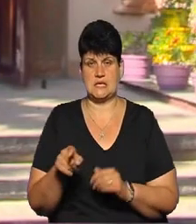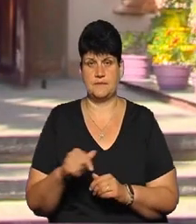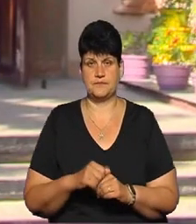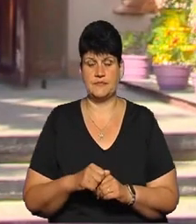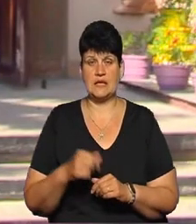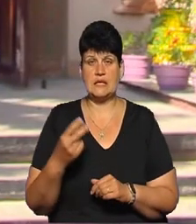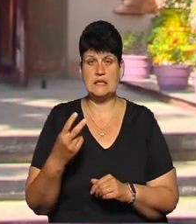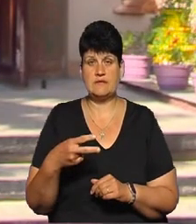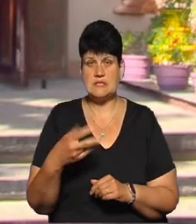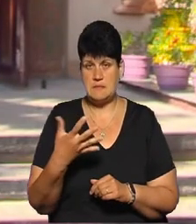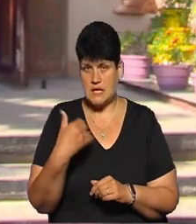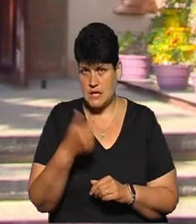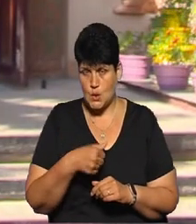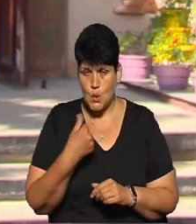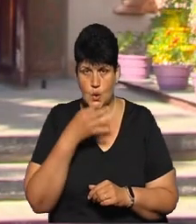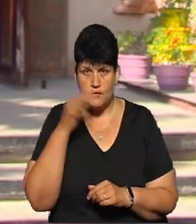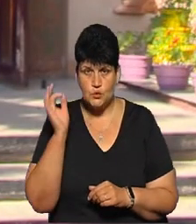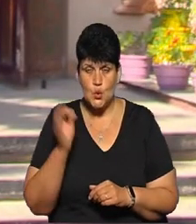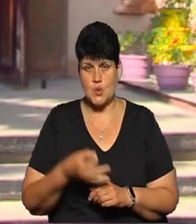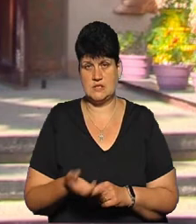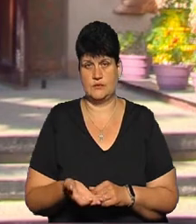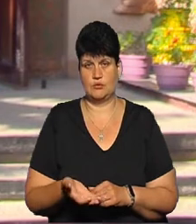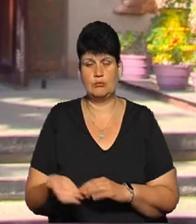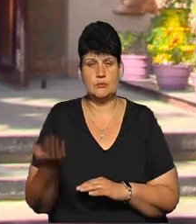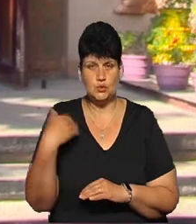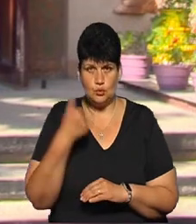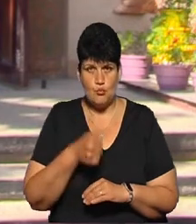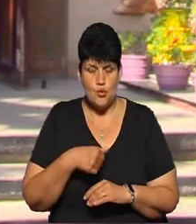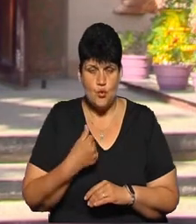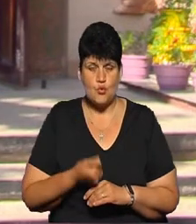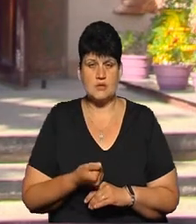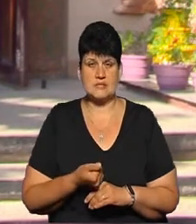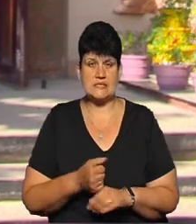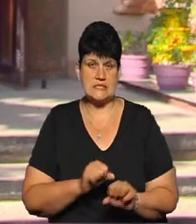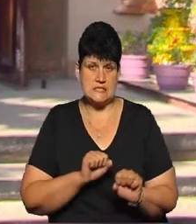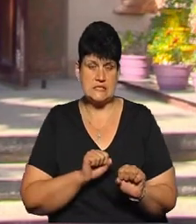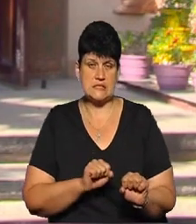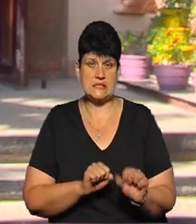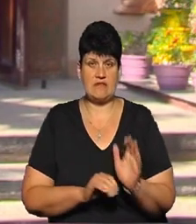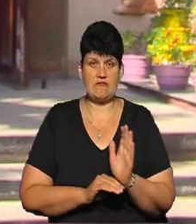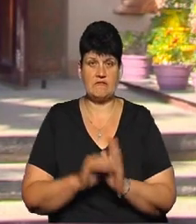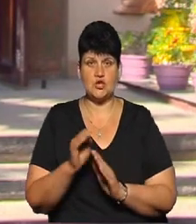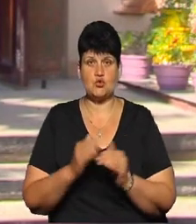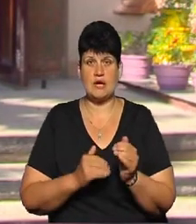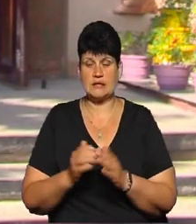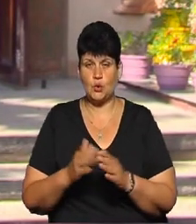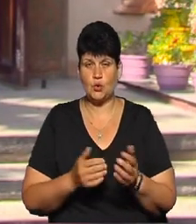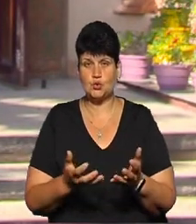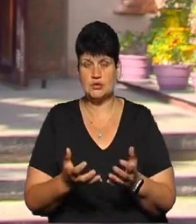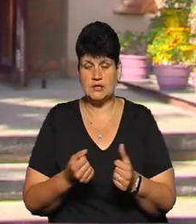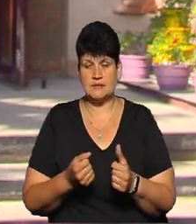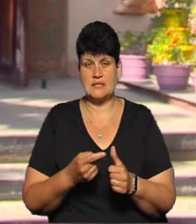років досвіду. В минулому році захистила вищу категорію, отримала звання старший